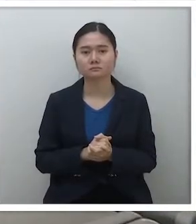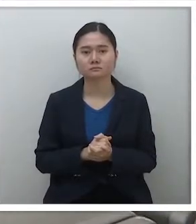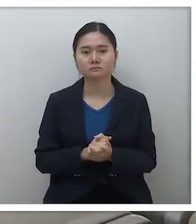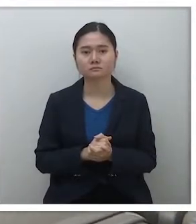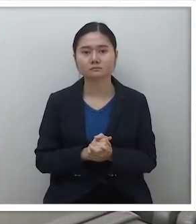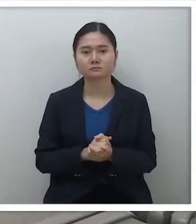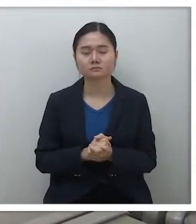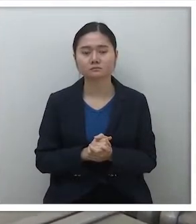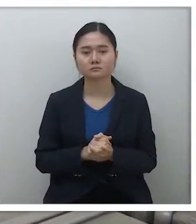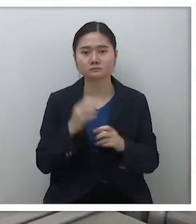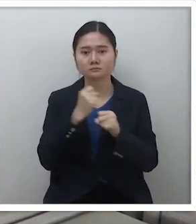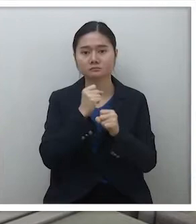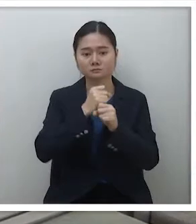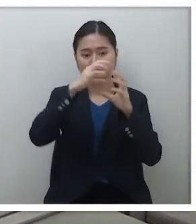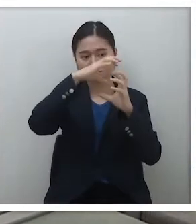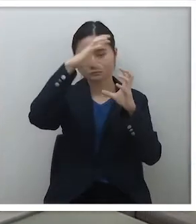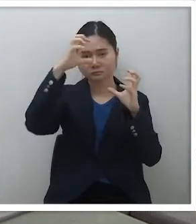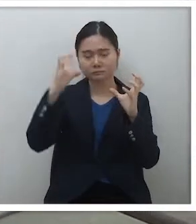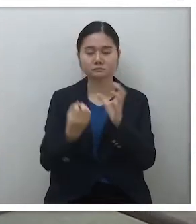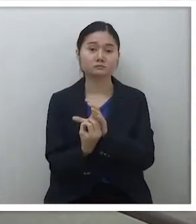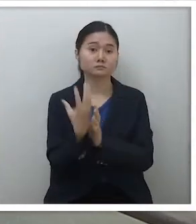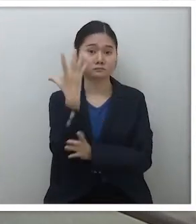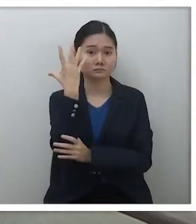อันนี้เป็นกลุ่มต้นไม้